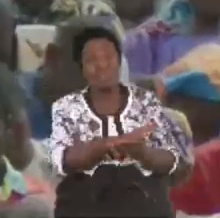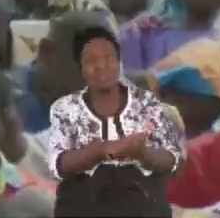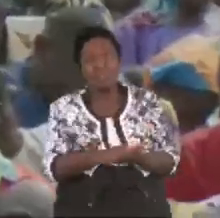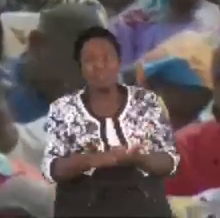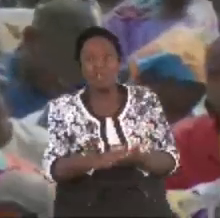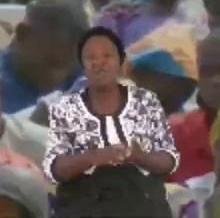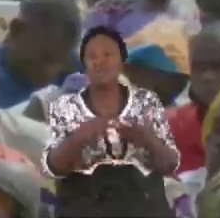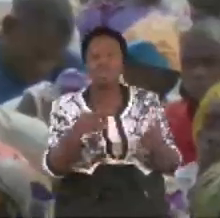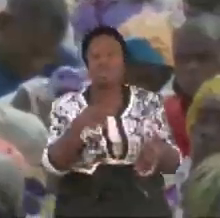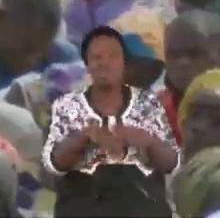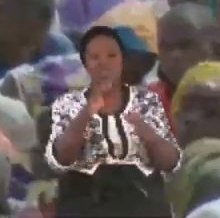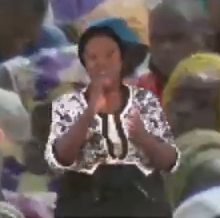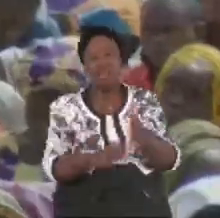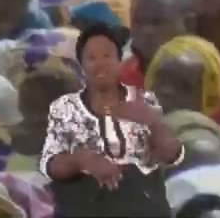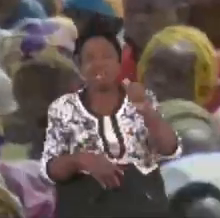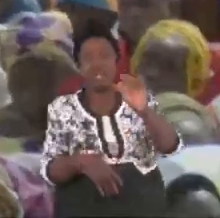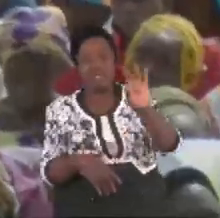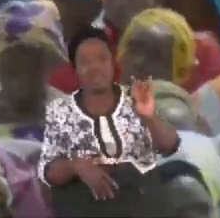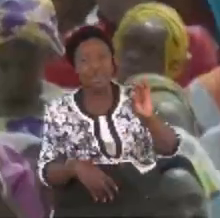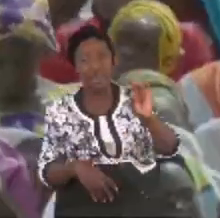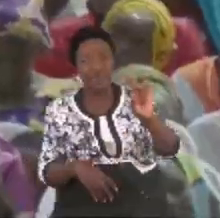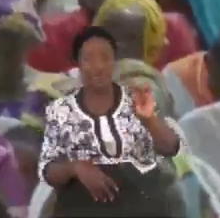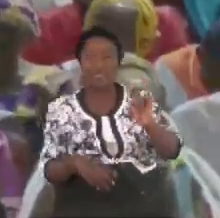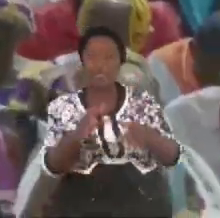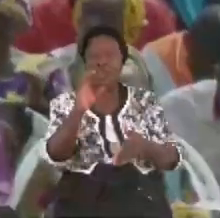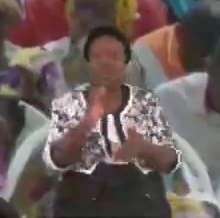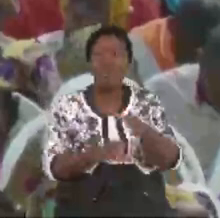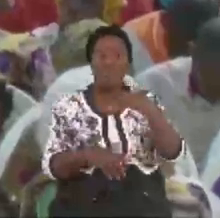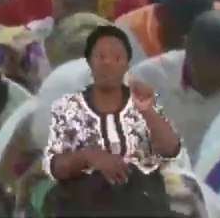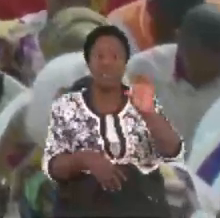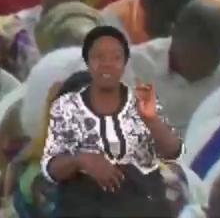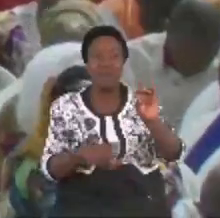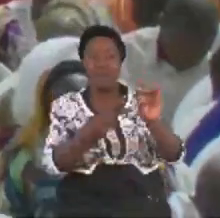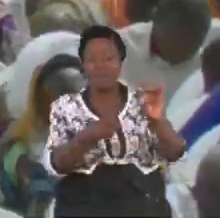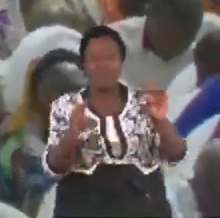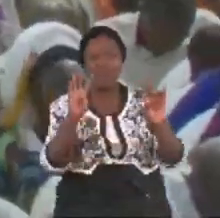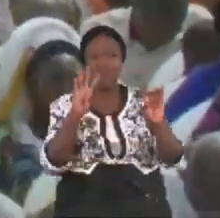18 maintenant. Chapitre 18, verset 4.